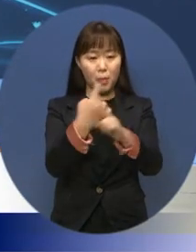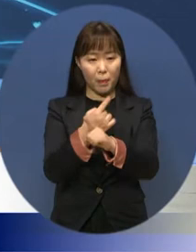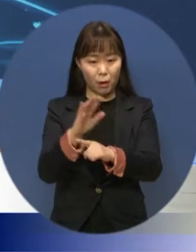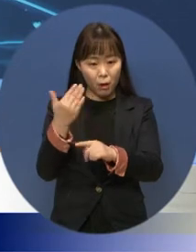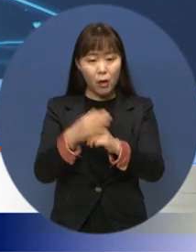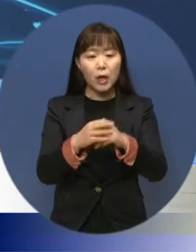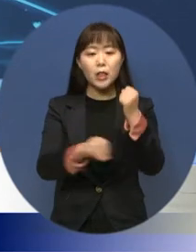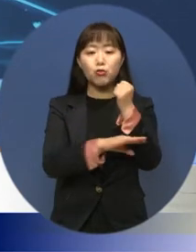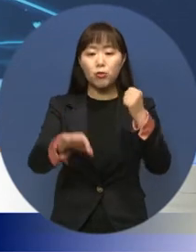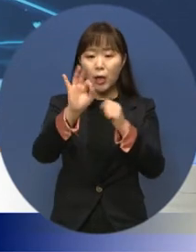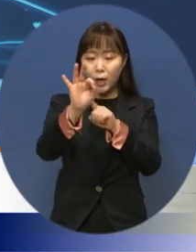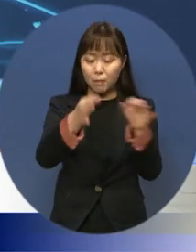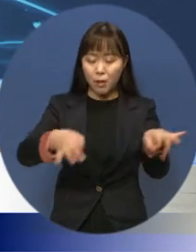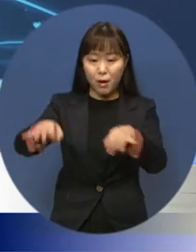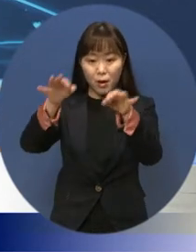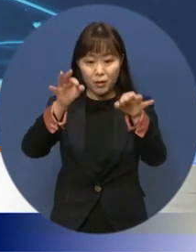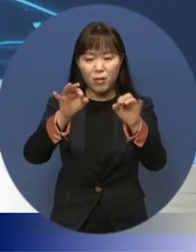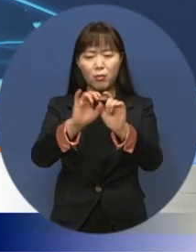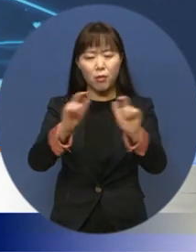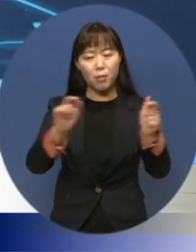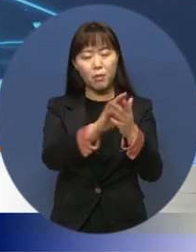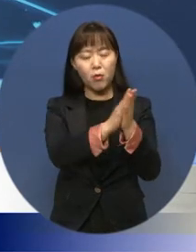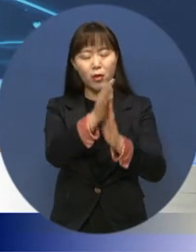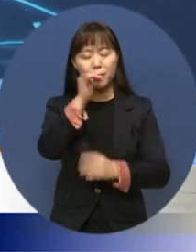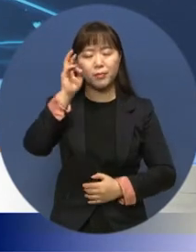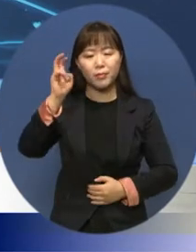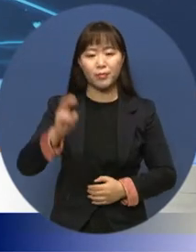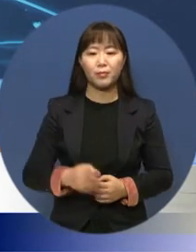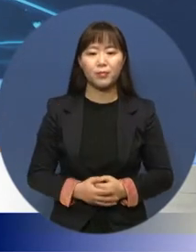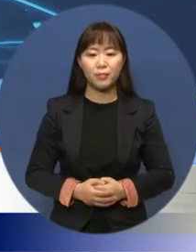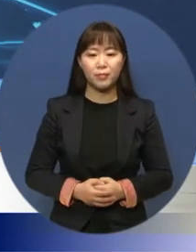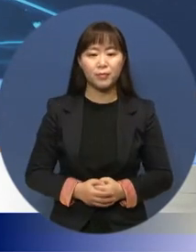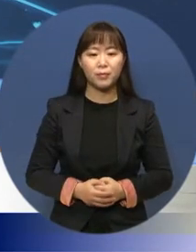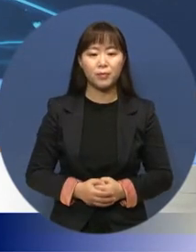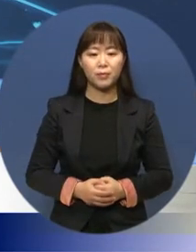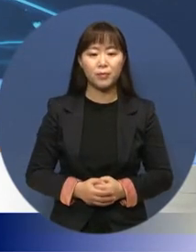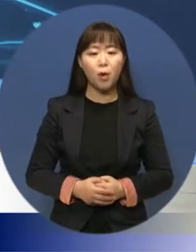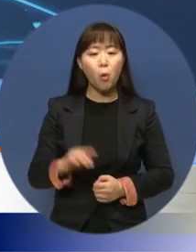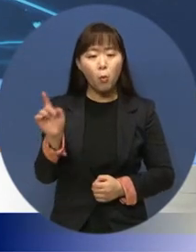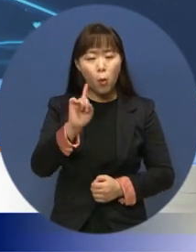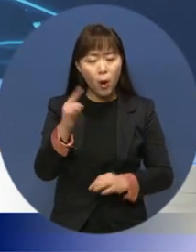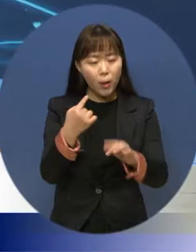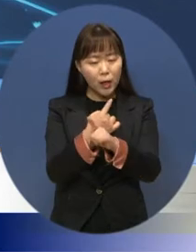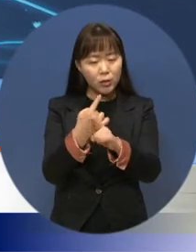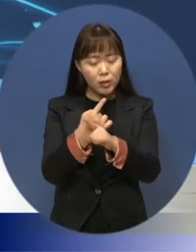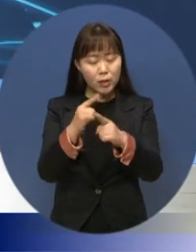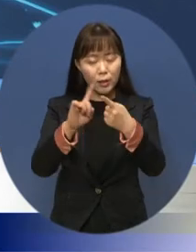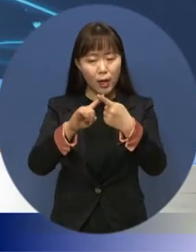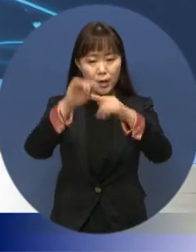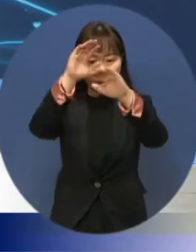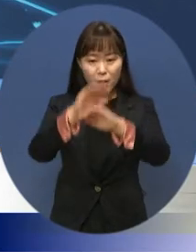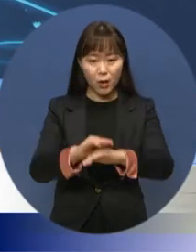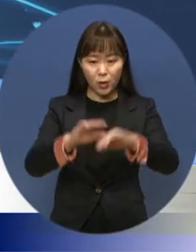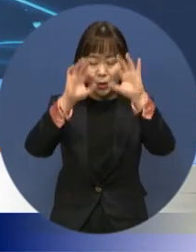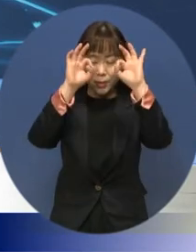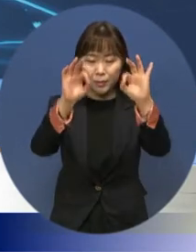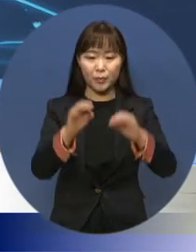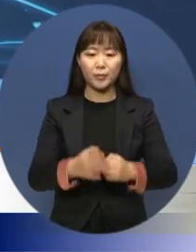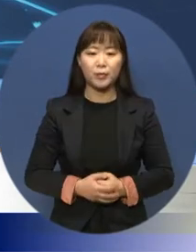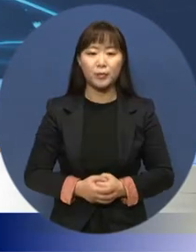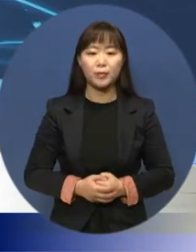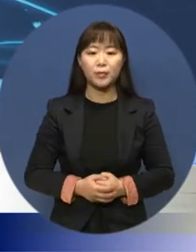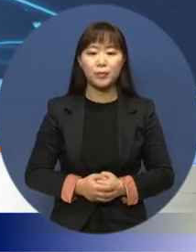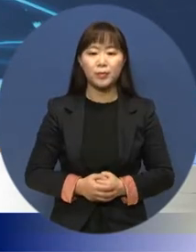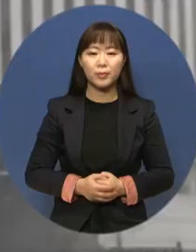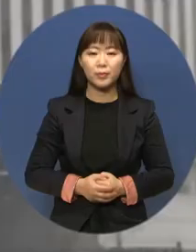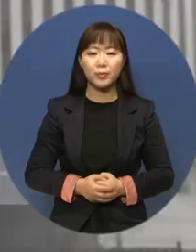의지급여 기준액이 인상되는 등 여러 변화가 있을 예정입니다. 어떠한 점들이 개선되는지 자세한 내용 화면으로